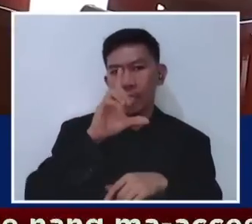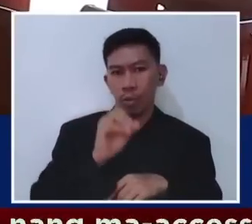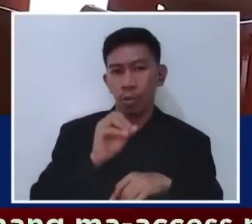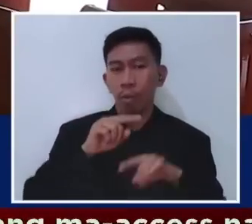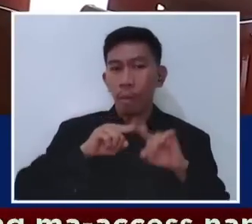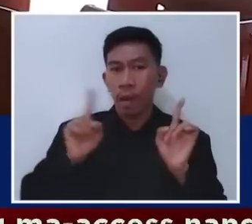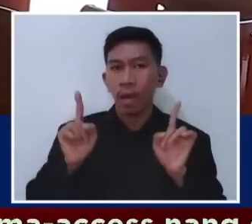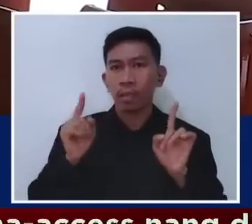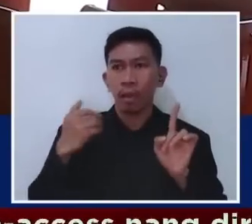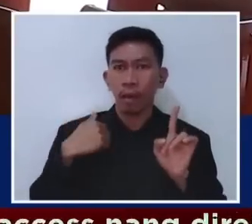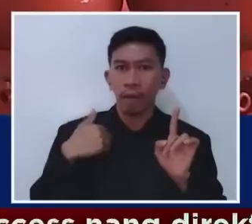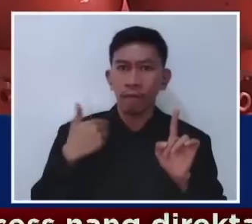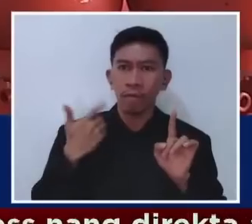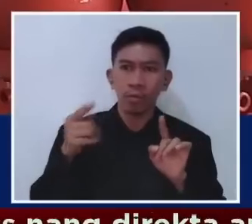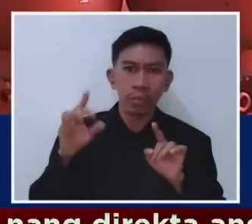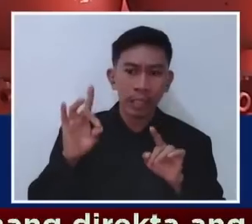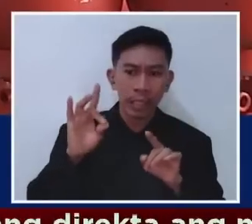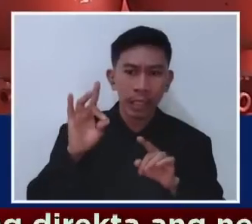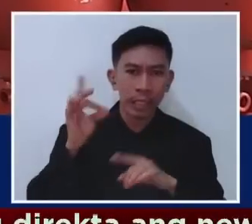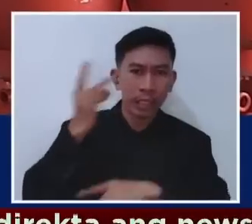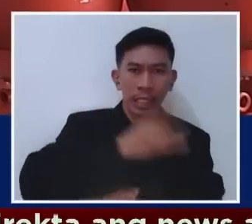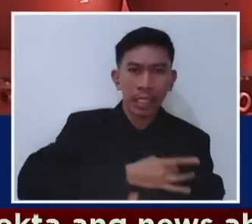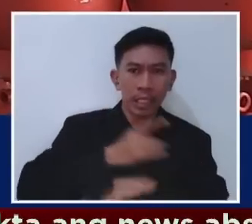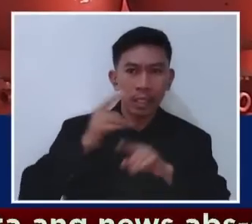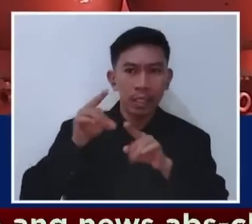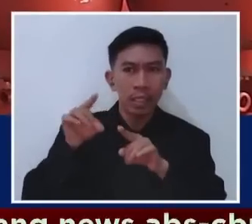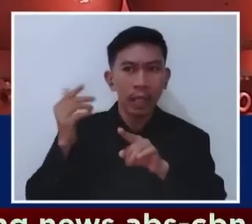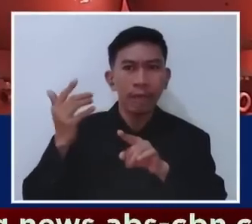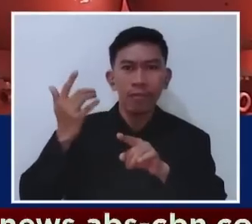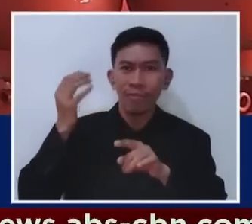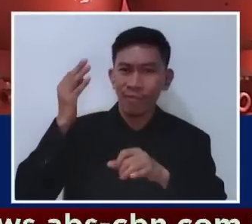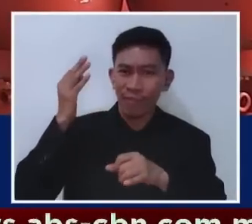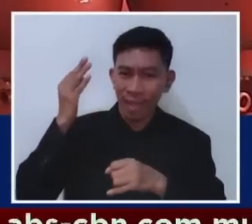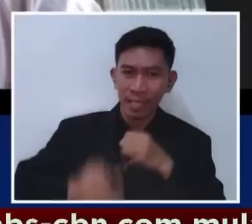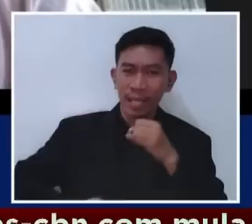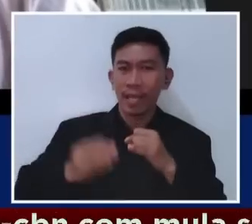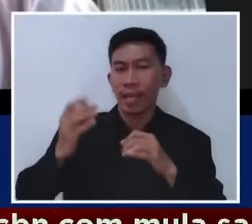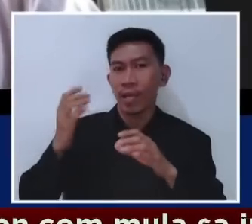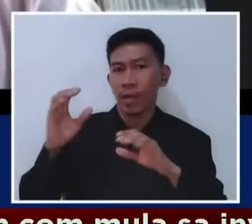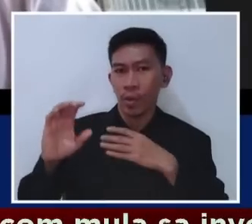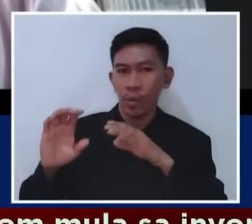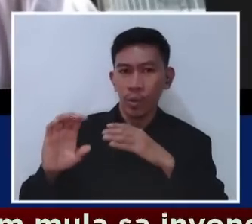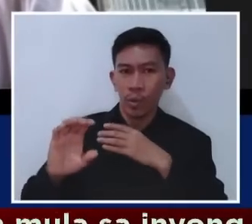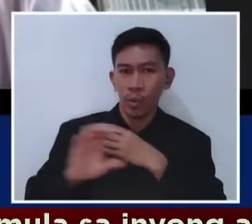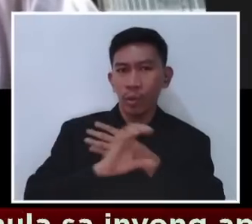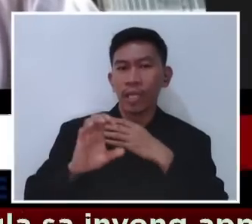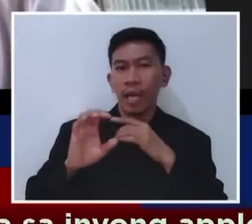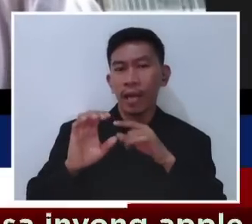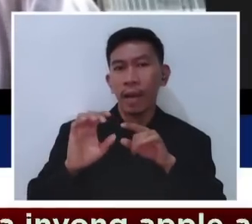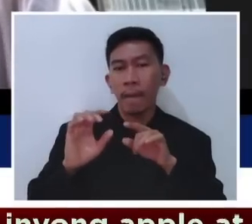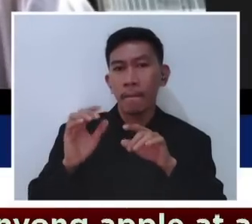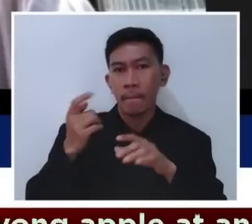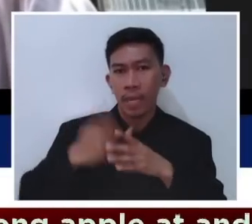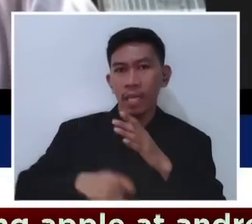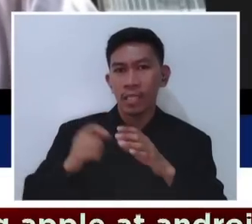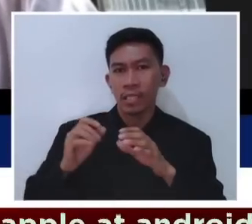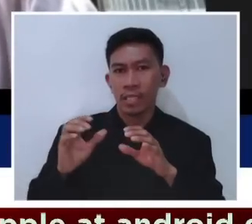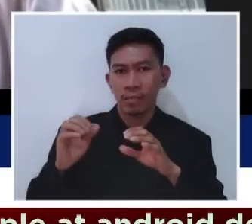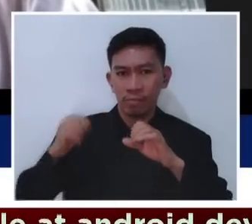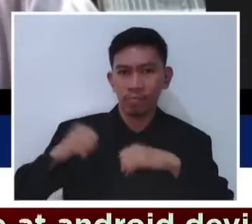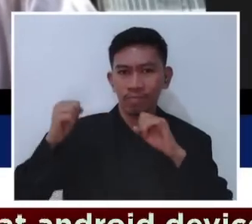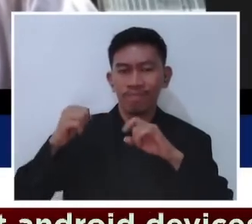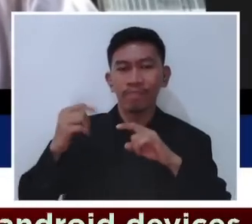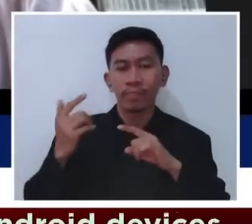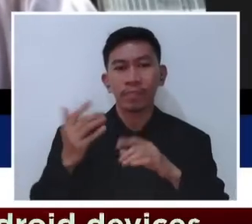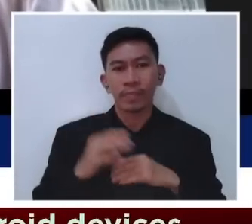lumabas ang final contract price na ipapasa naman simula July 1. Our forecast is down yan, going down yan.